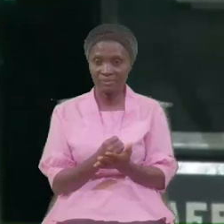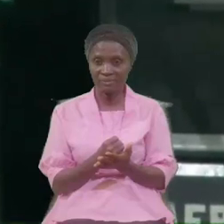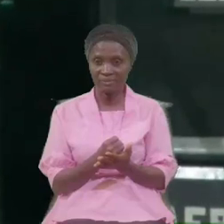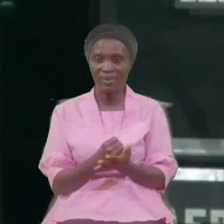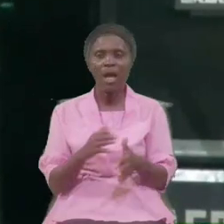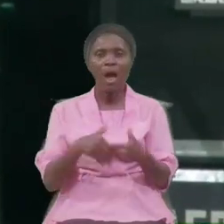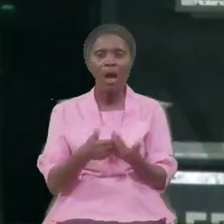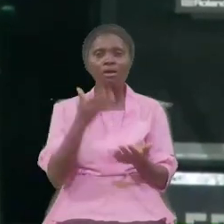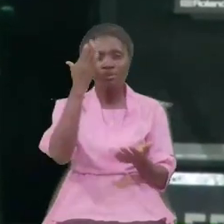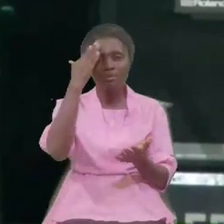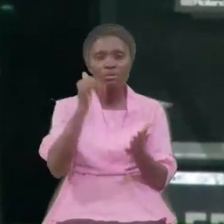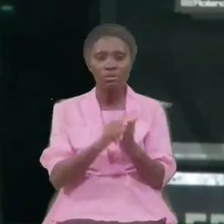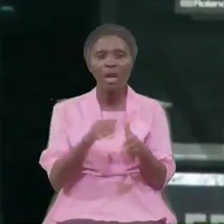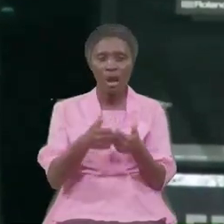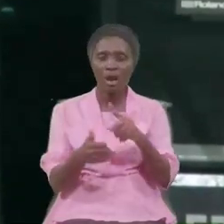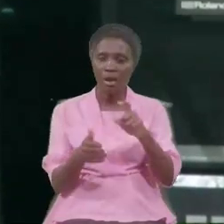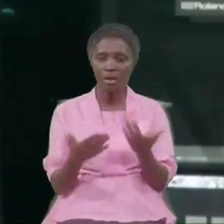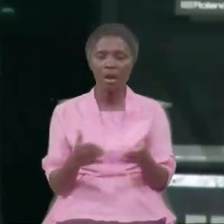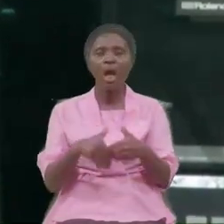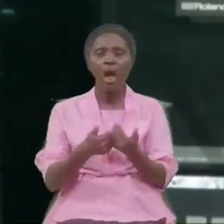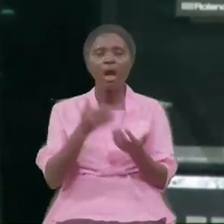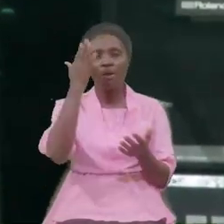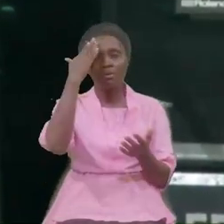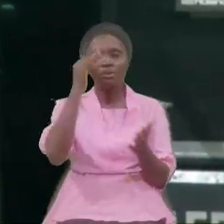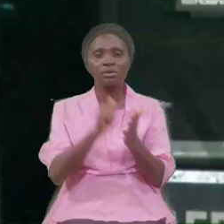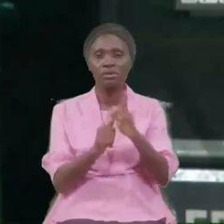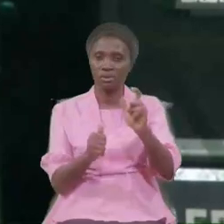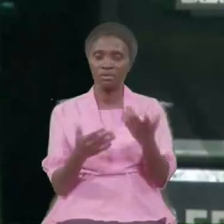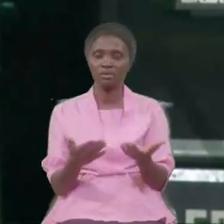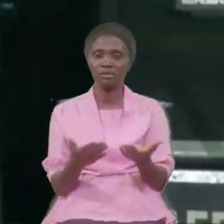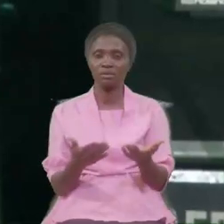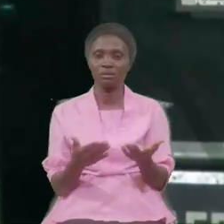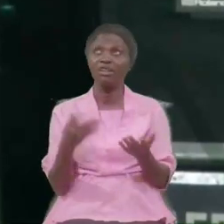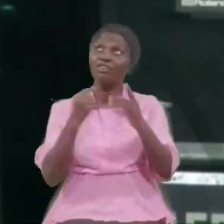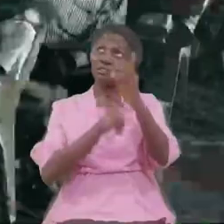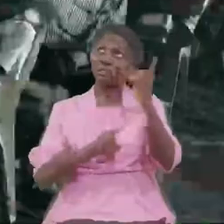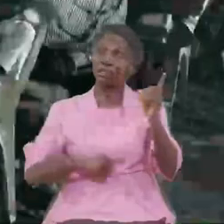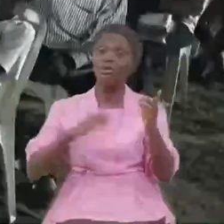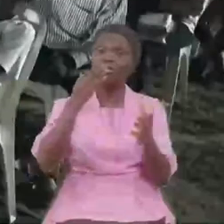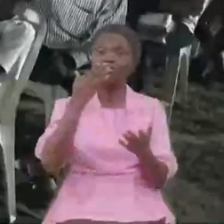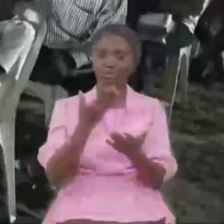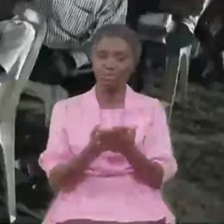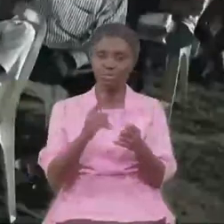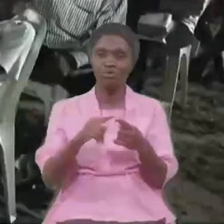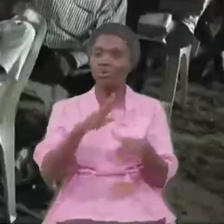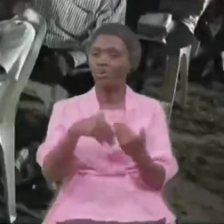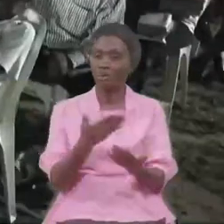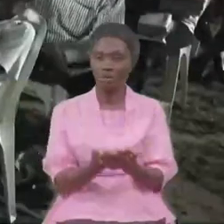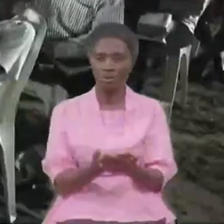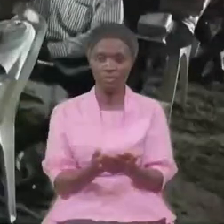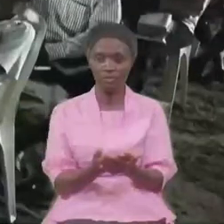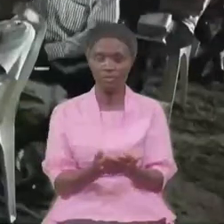Comment saurons-nous cela? Comment connaîtrons-nous cela? Le Seigneur est bon envers